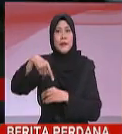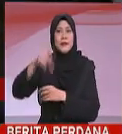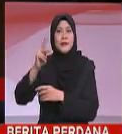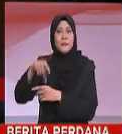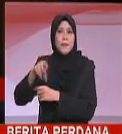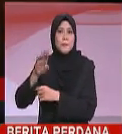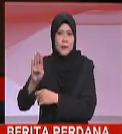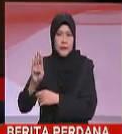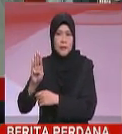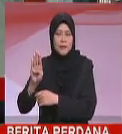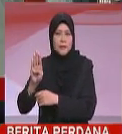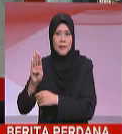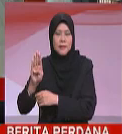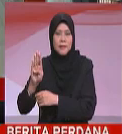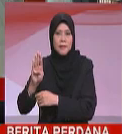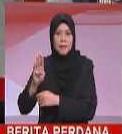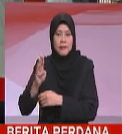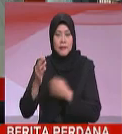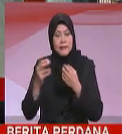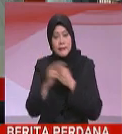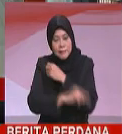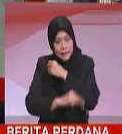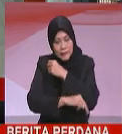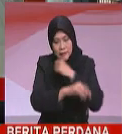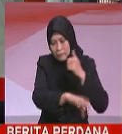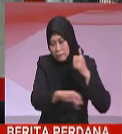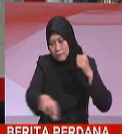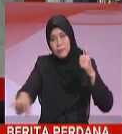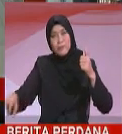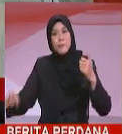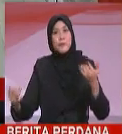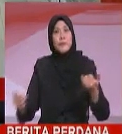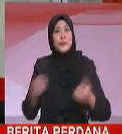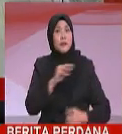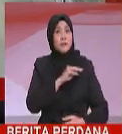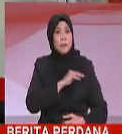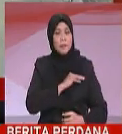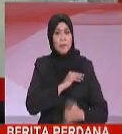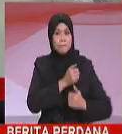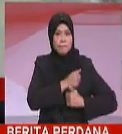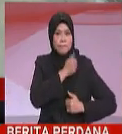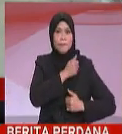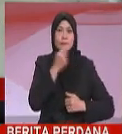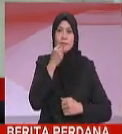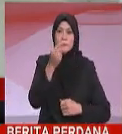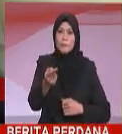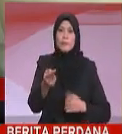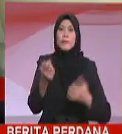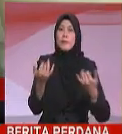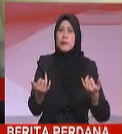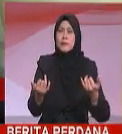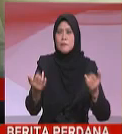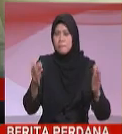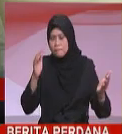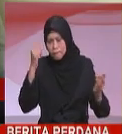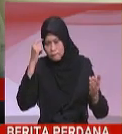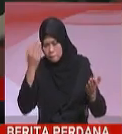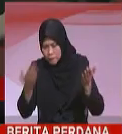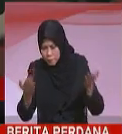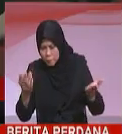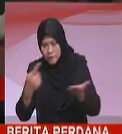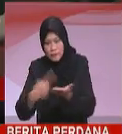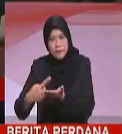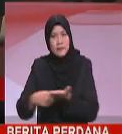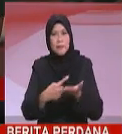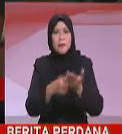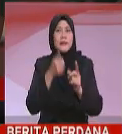Bersyarat PKPB di beberapa buah negeri. Datuk Seri Ismail Sabri Yaakob berkata langkah itu dilakukan setelah mempertimbangkan impak